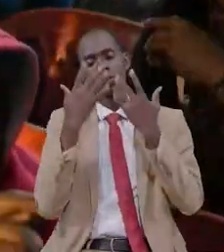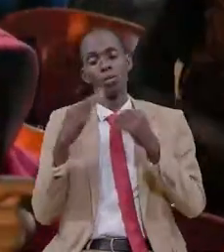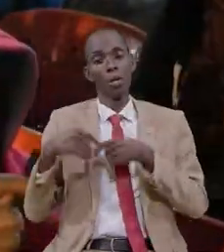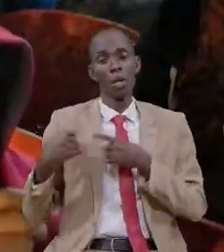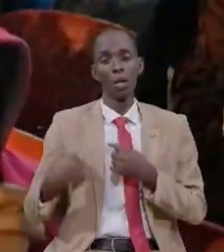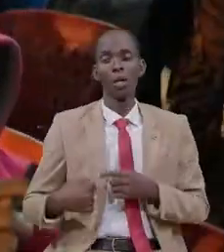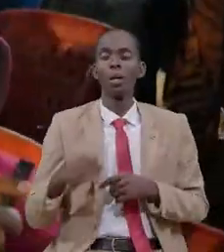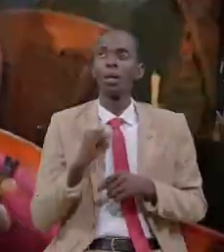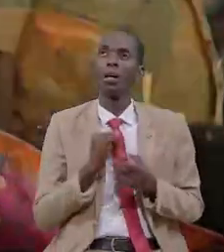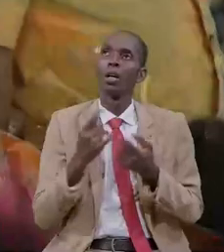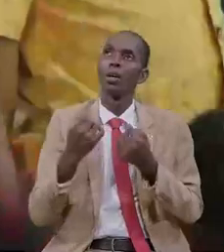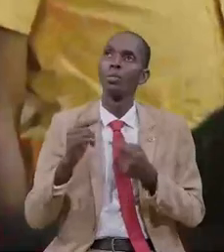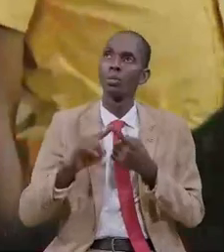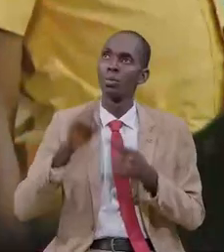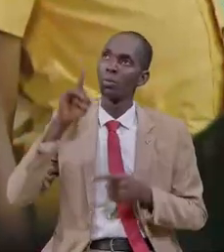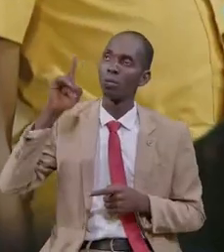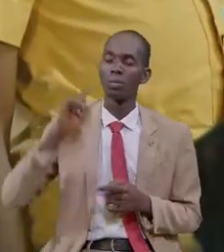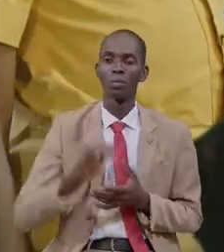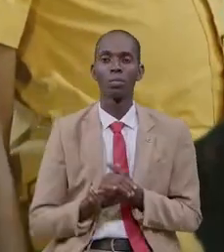De ma tristesse de cœur, je viens.